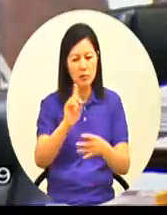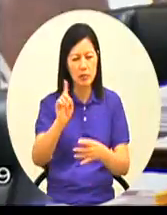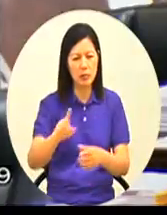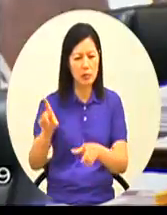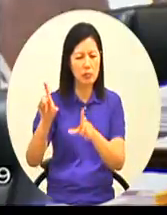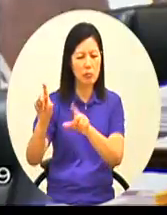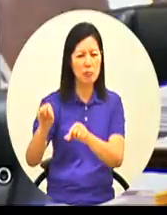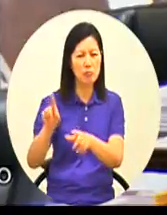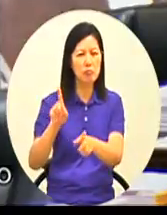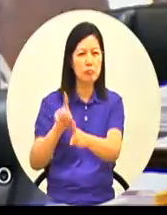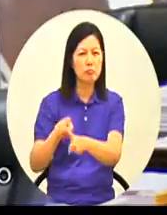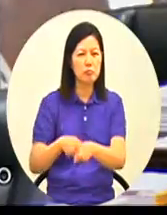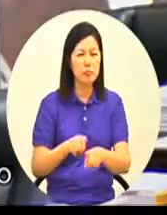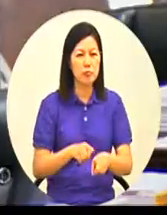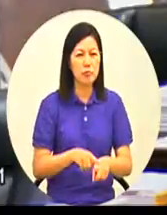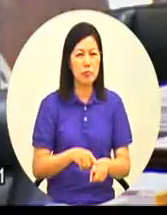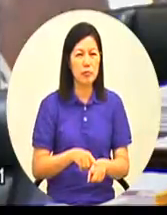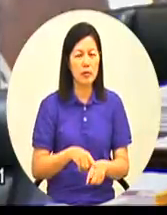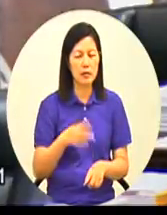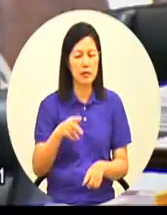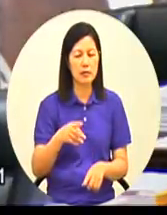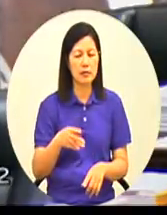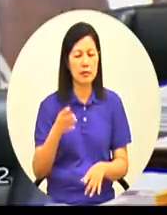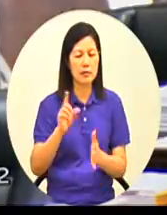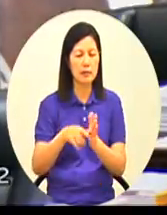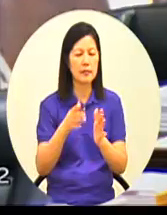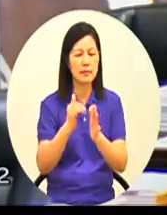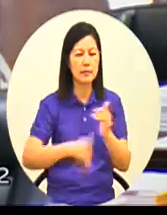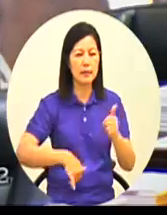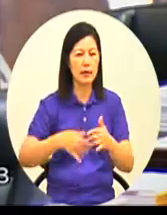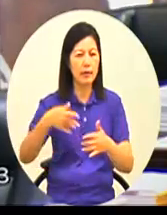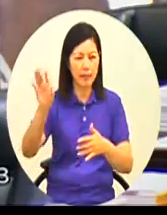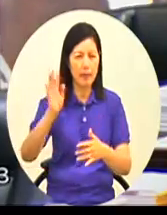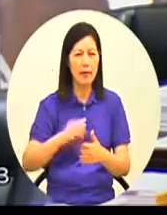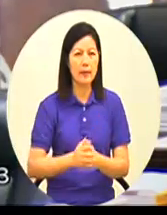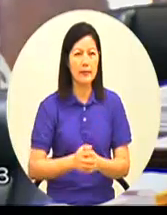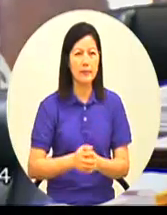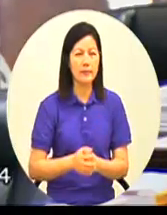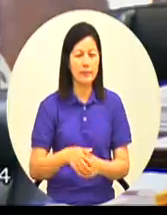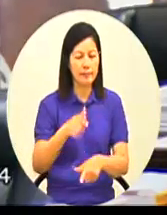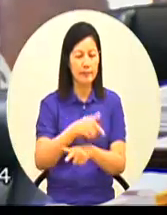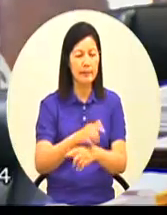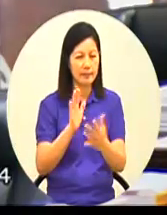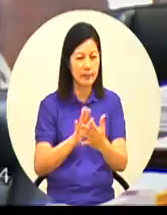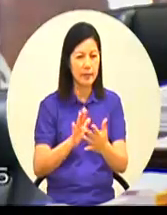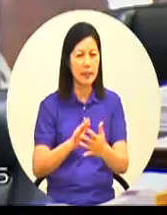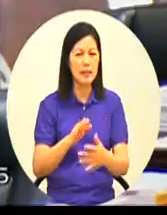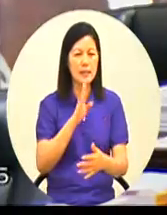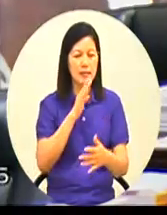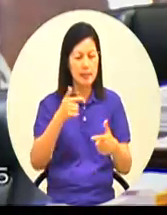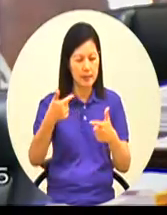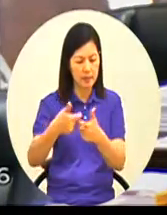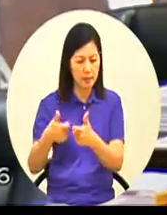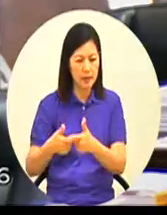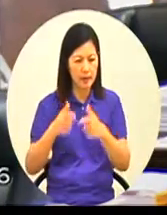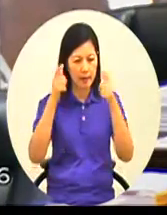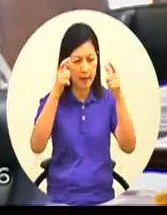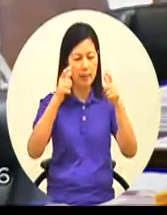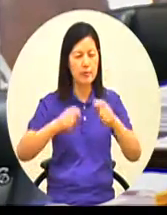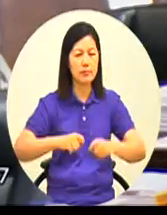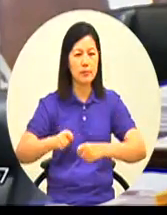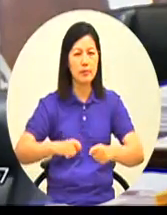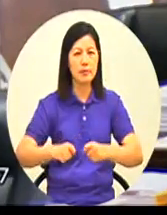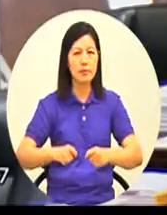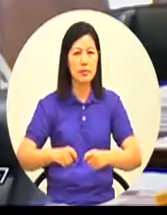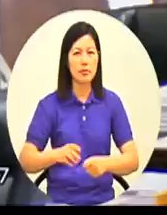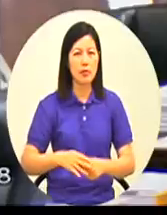参访啊，我就有来啊，那个时代过去了。南向政策只是符合我高雄的一个政策而已，而不是我高雄